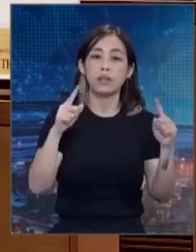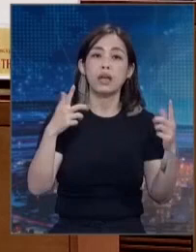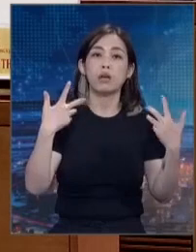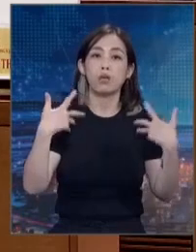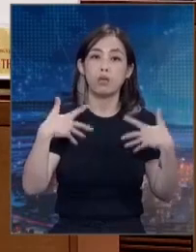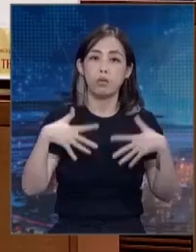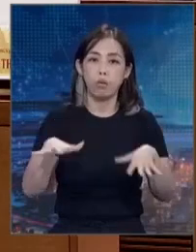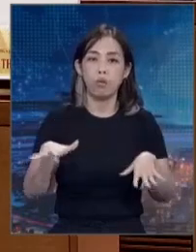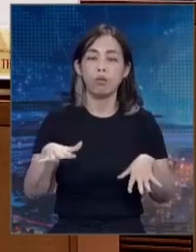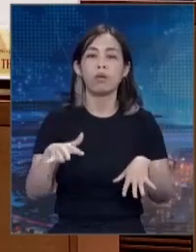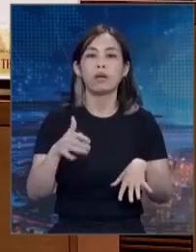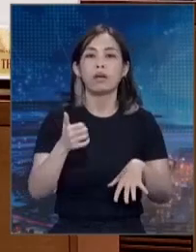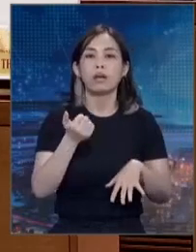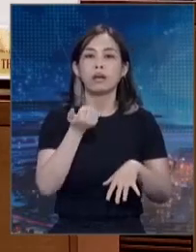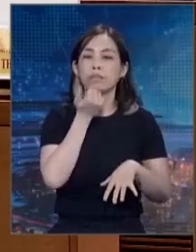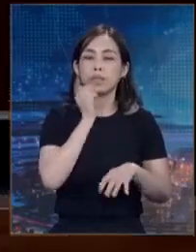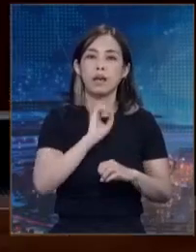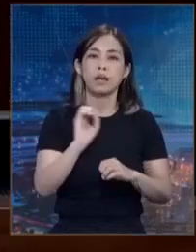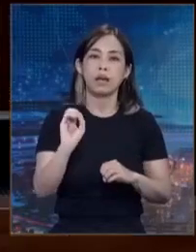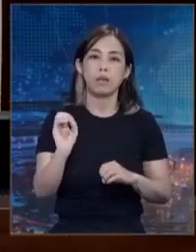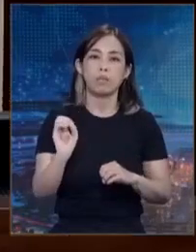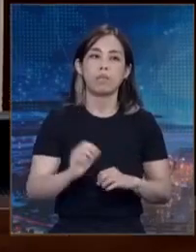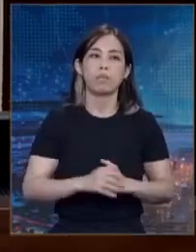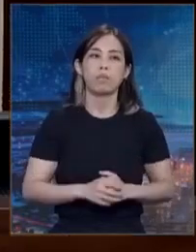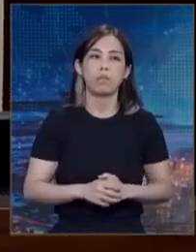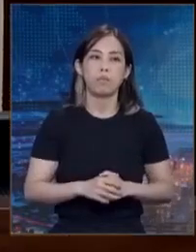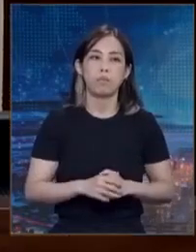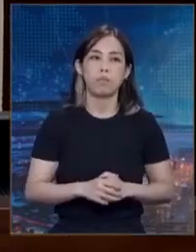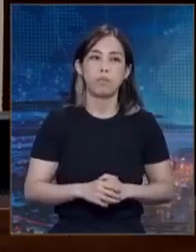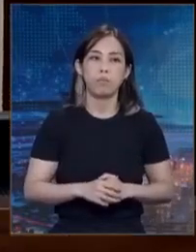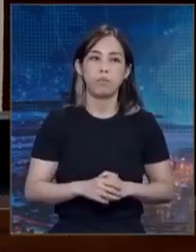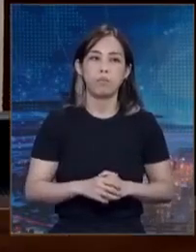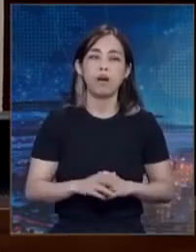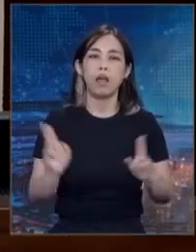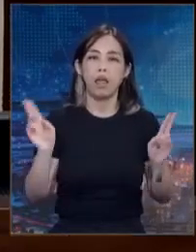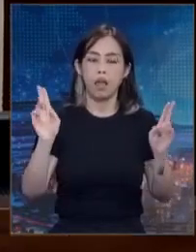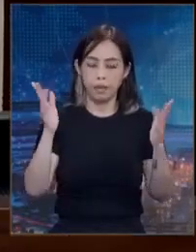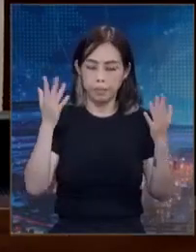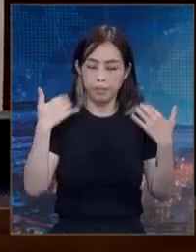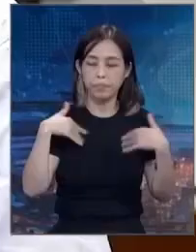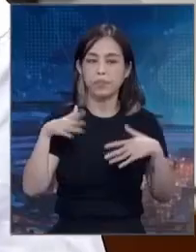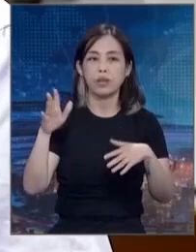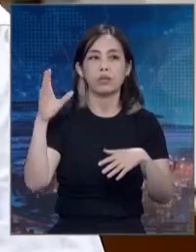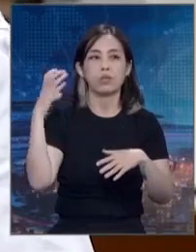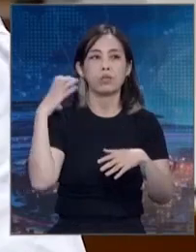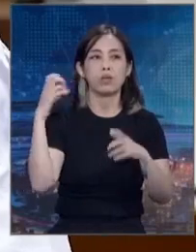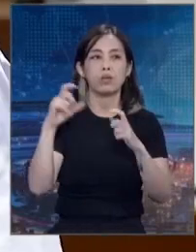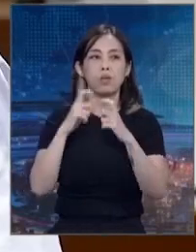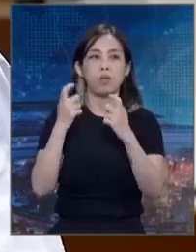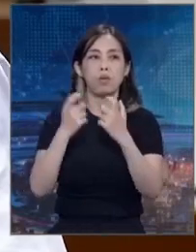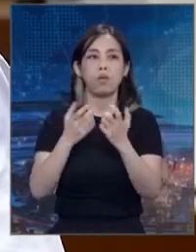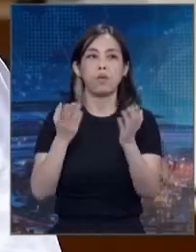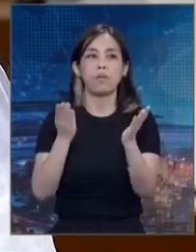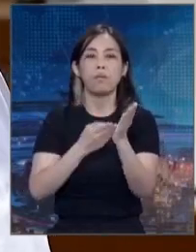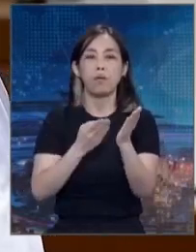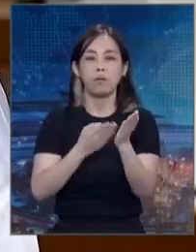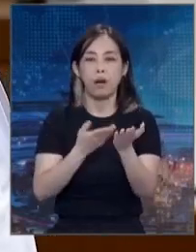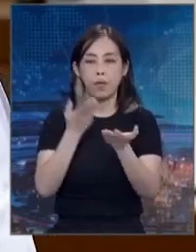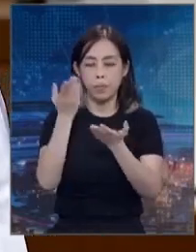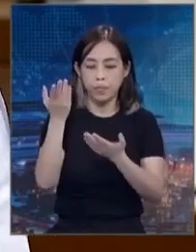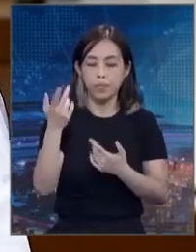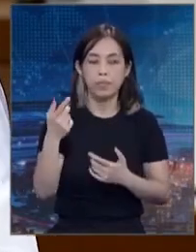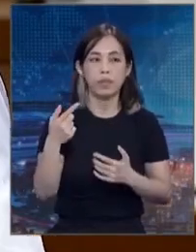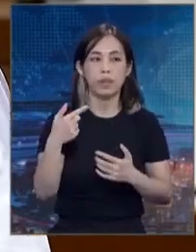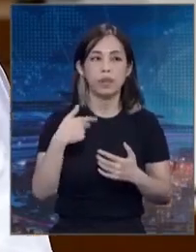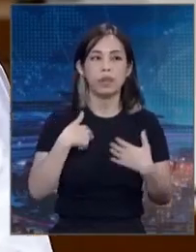không bị sai phạm. Dạ xin hết ạ. À, còn lúc tôi báo cáo với Chủ tịch Quốc hội là khi tôi nói là từ